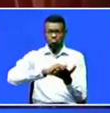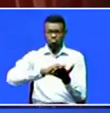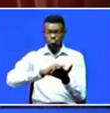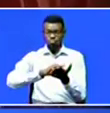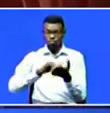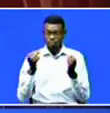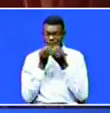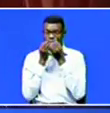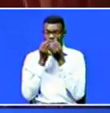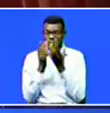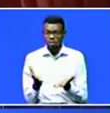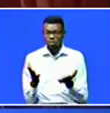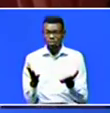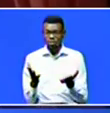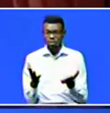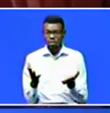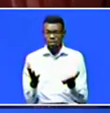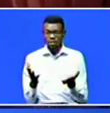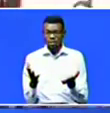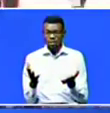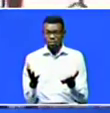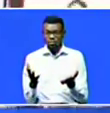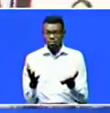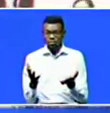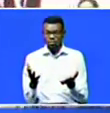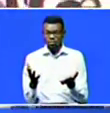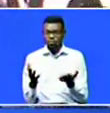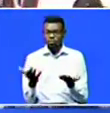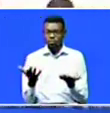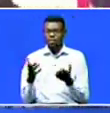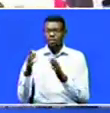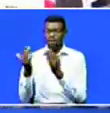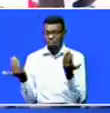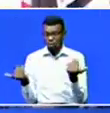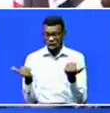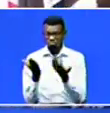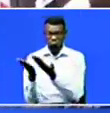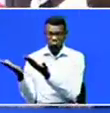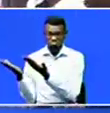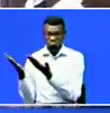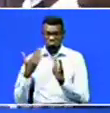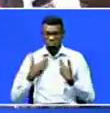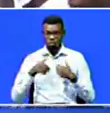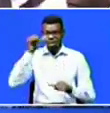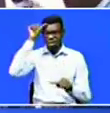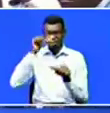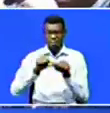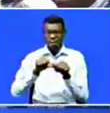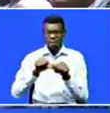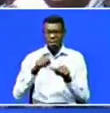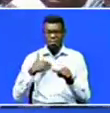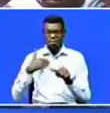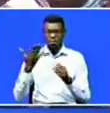Habari hizi zilionekana kuikonga kiu ya jamaa wa I'm not boarding, ambaye itakumbukwa alitumiliwa katika